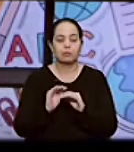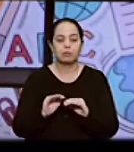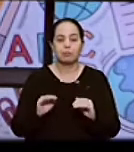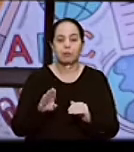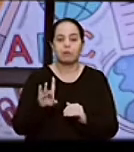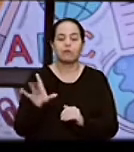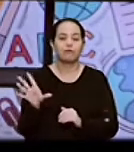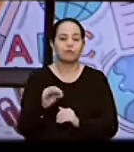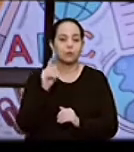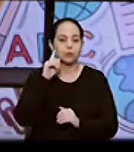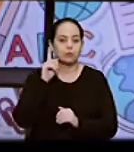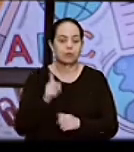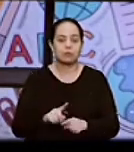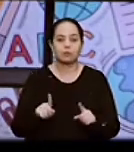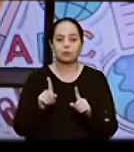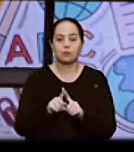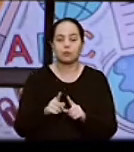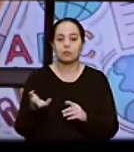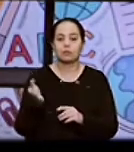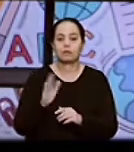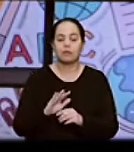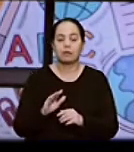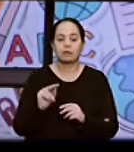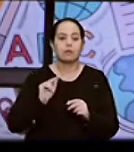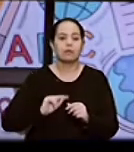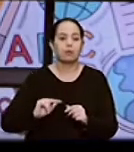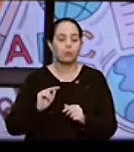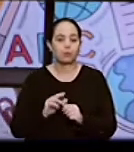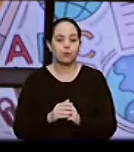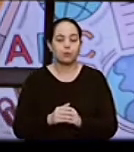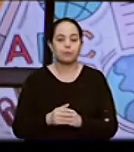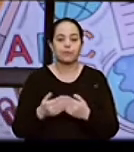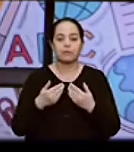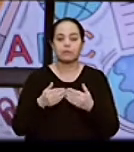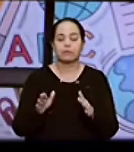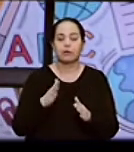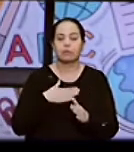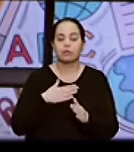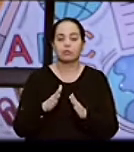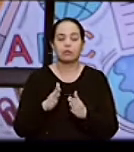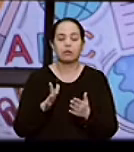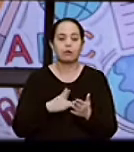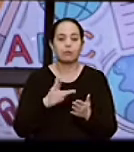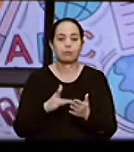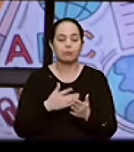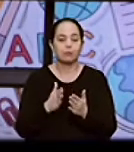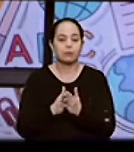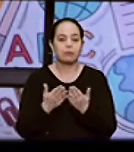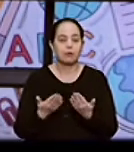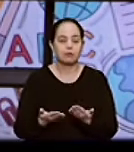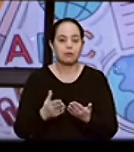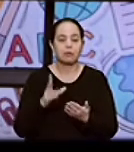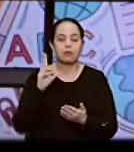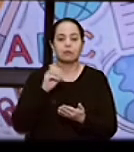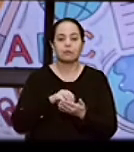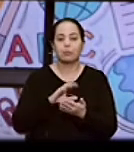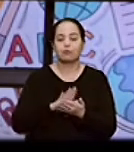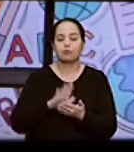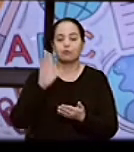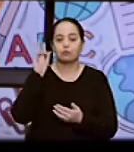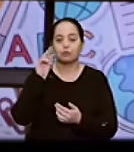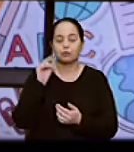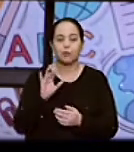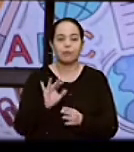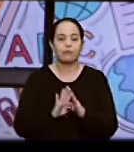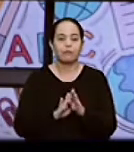Тогда давайте работать. Раскрываем наши рабочие тетрадки, запишите число и выполните